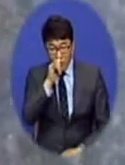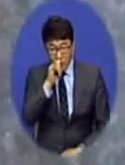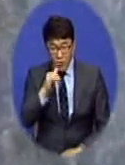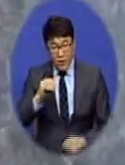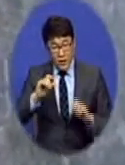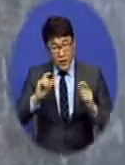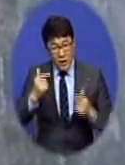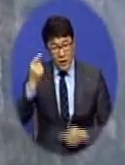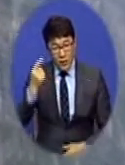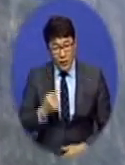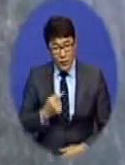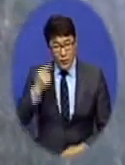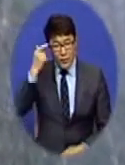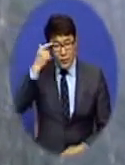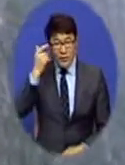안 오는 건지